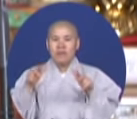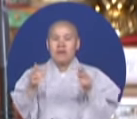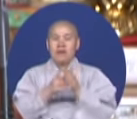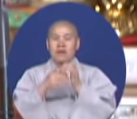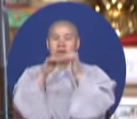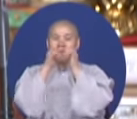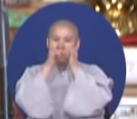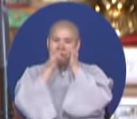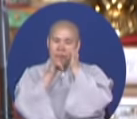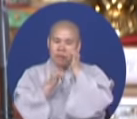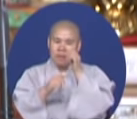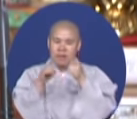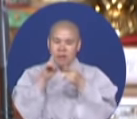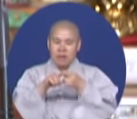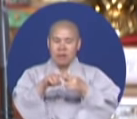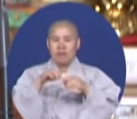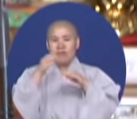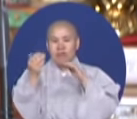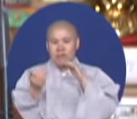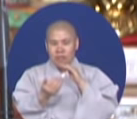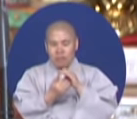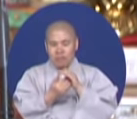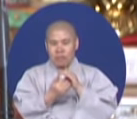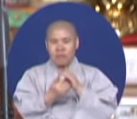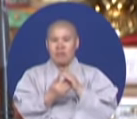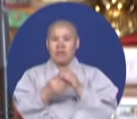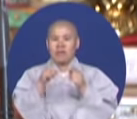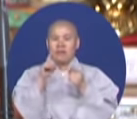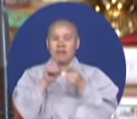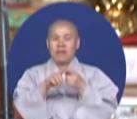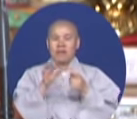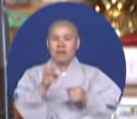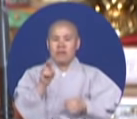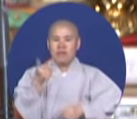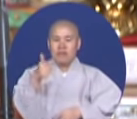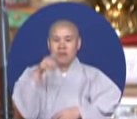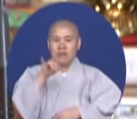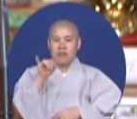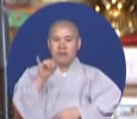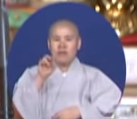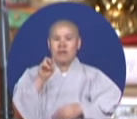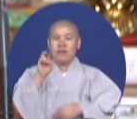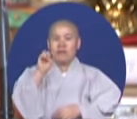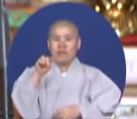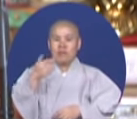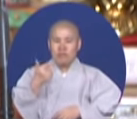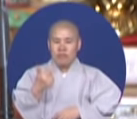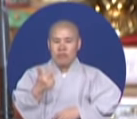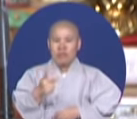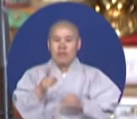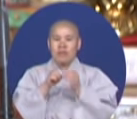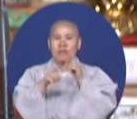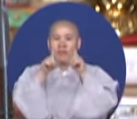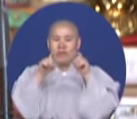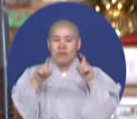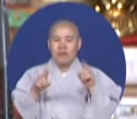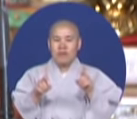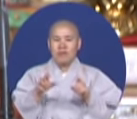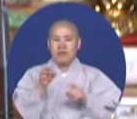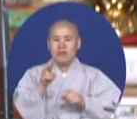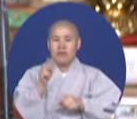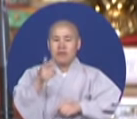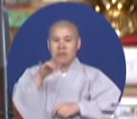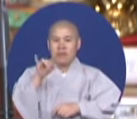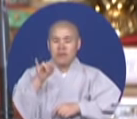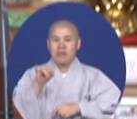유래, 성립, 내력 이런 것들을 전부 연기문이라고 하는데 그 사찰 연기에 보면